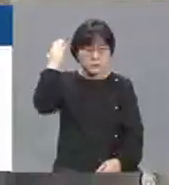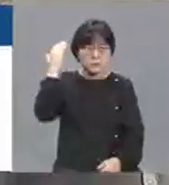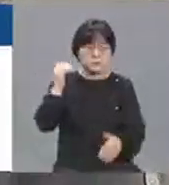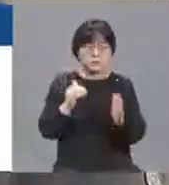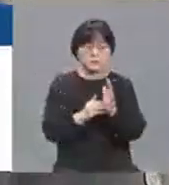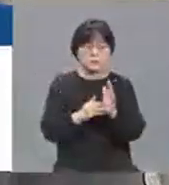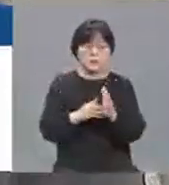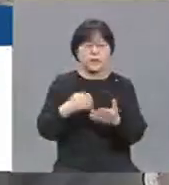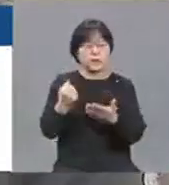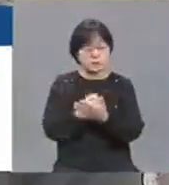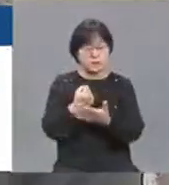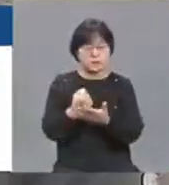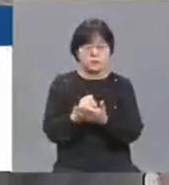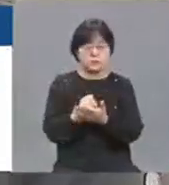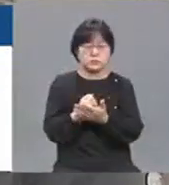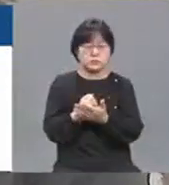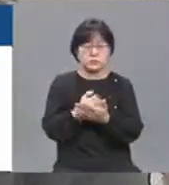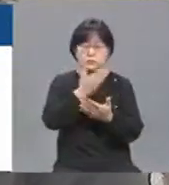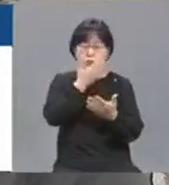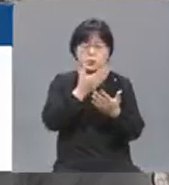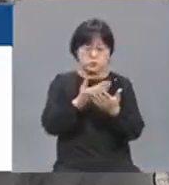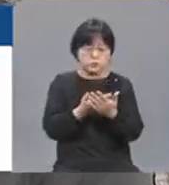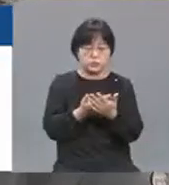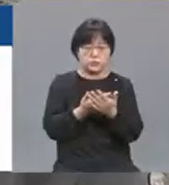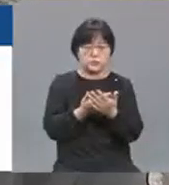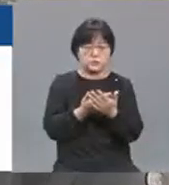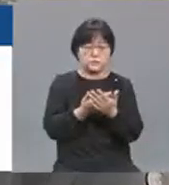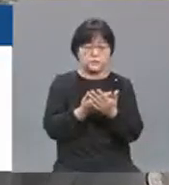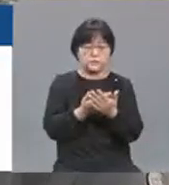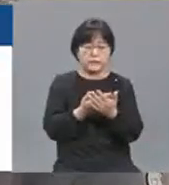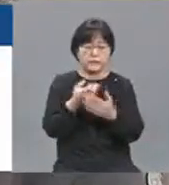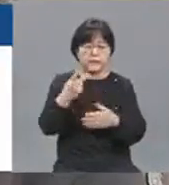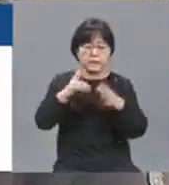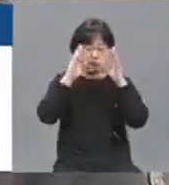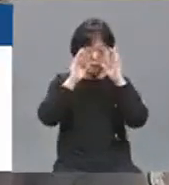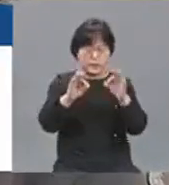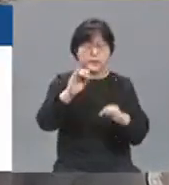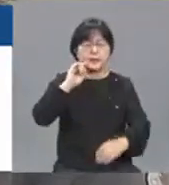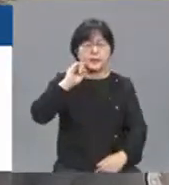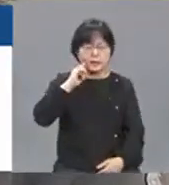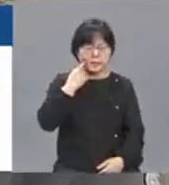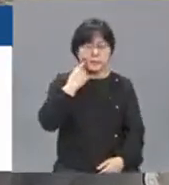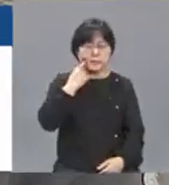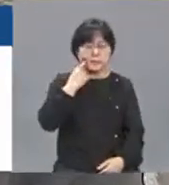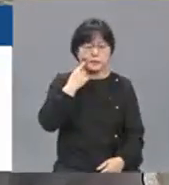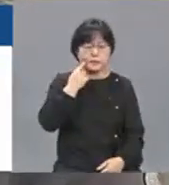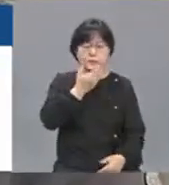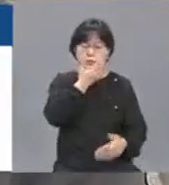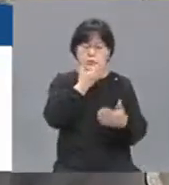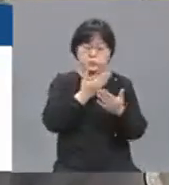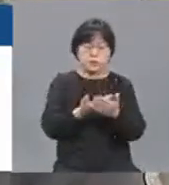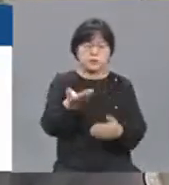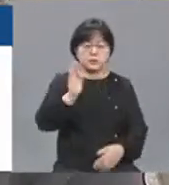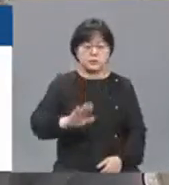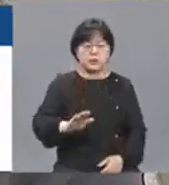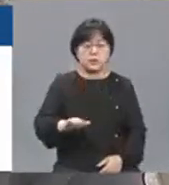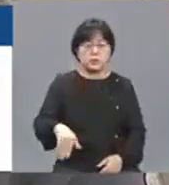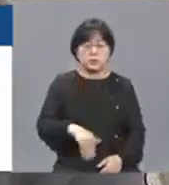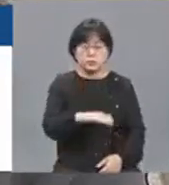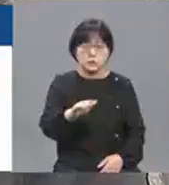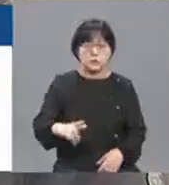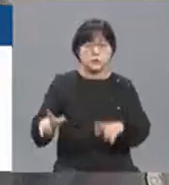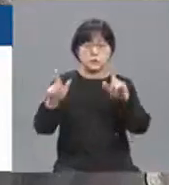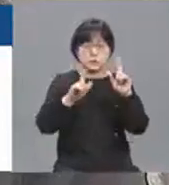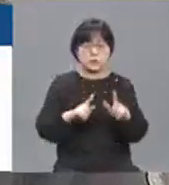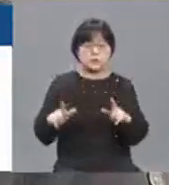그게 너무 아쉽고 소중하고 자세히 보면 볼수록 예쁘고 귀한 것들인데